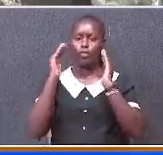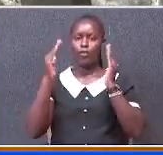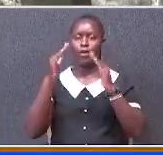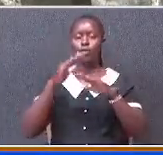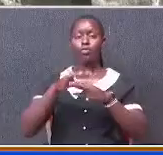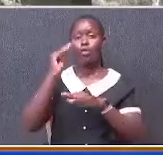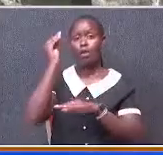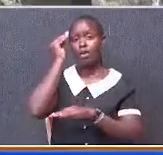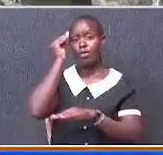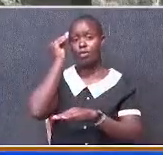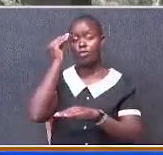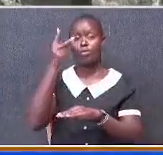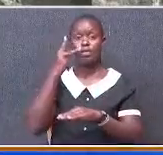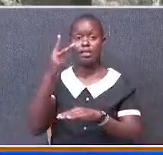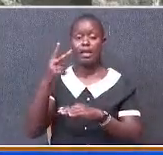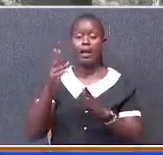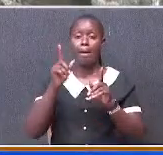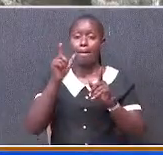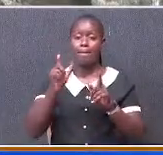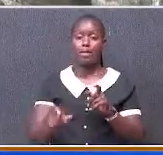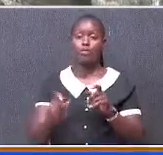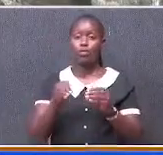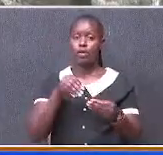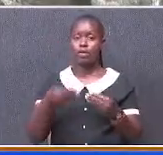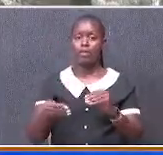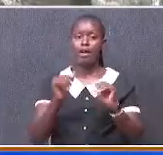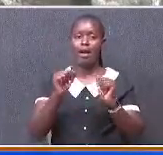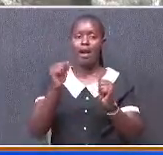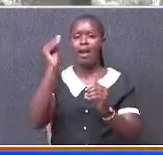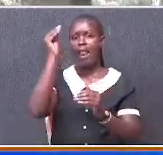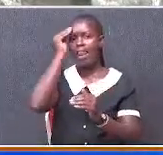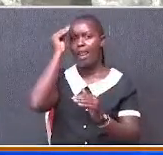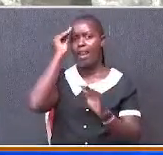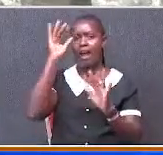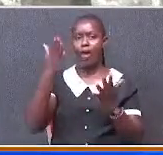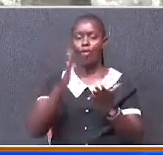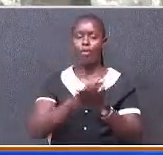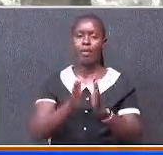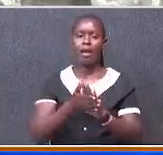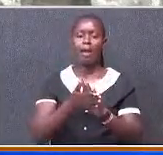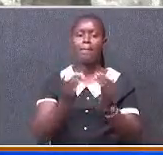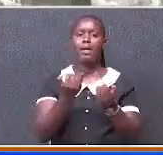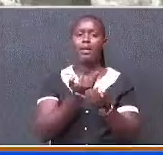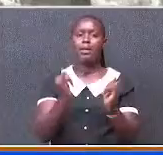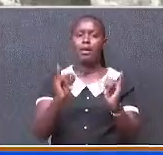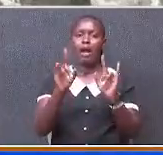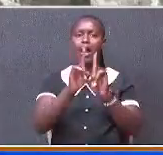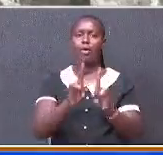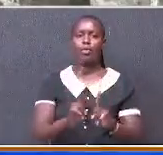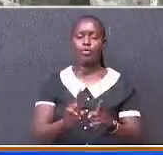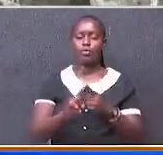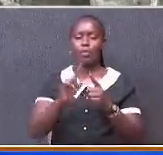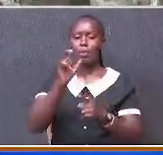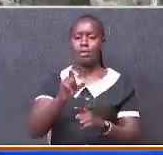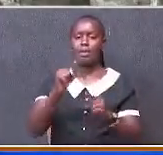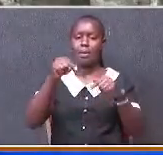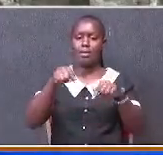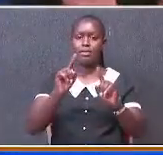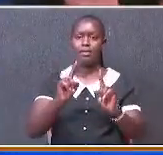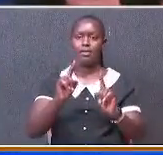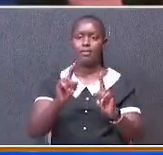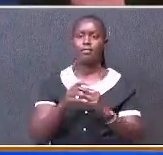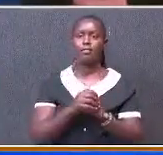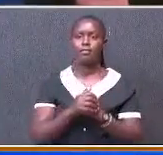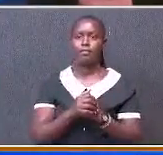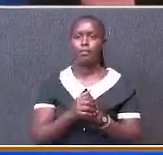masomo, waone mlemavu anaweza kusomaji akuwe mtu mzima baadaye, mtu wa kujikimu kimaisha mwenza